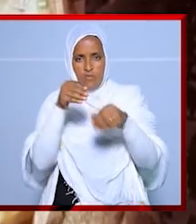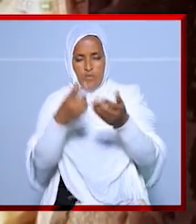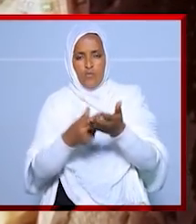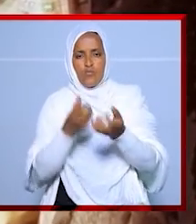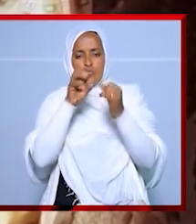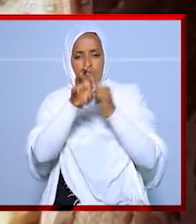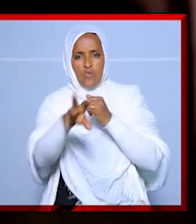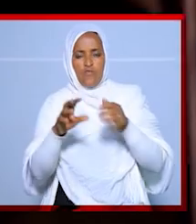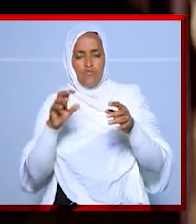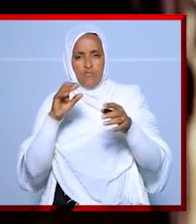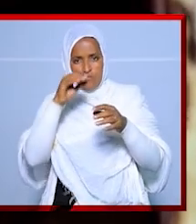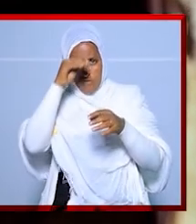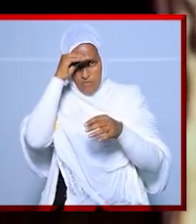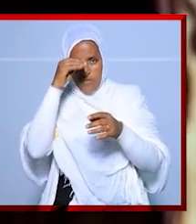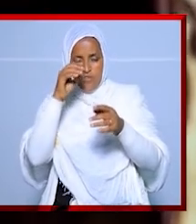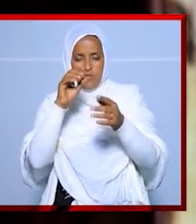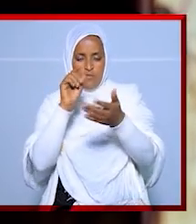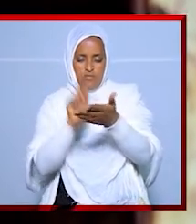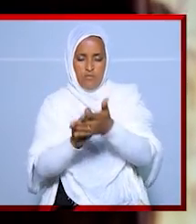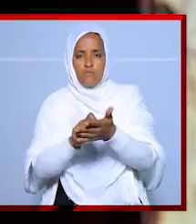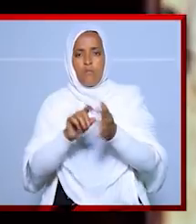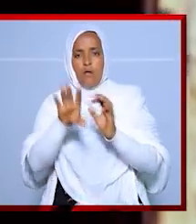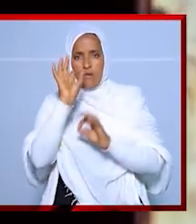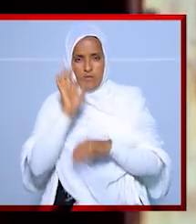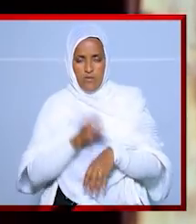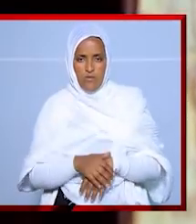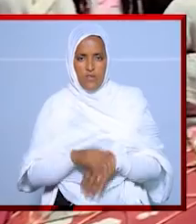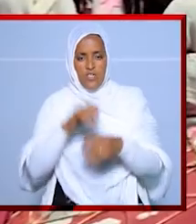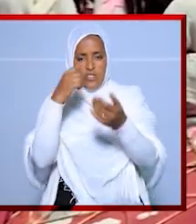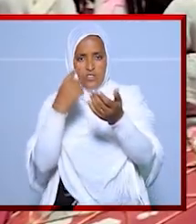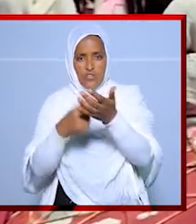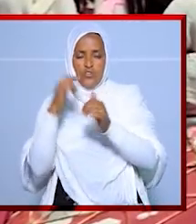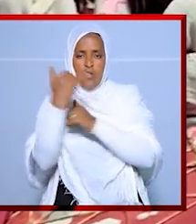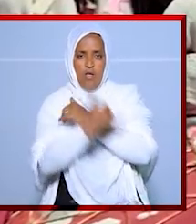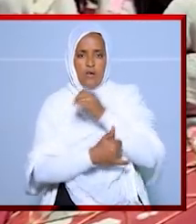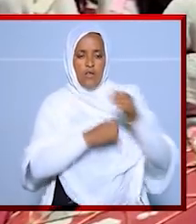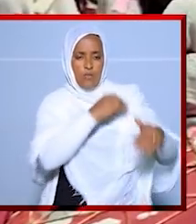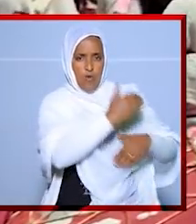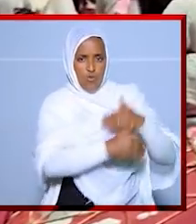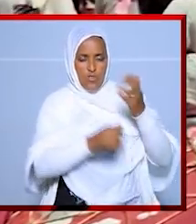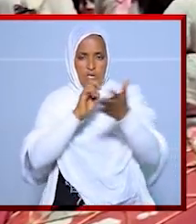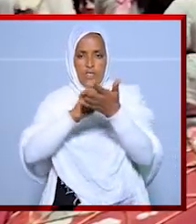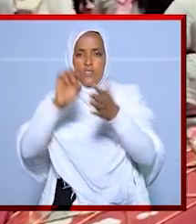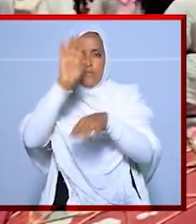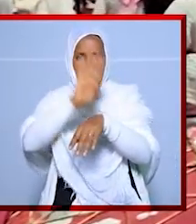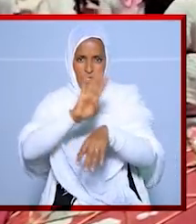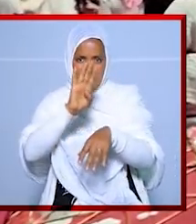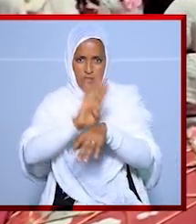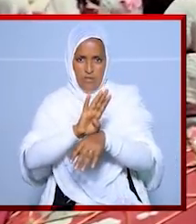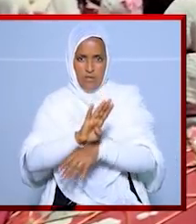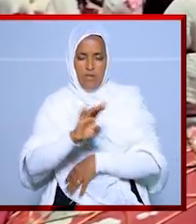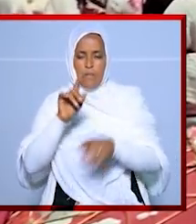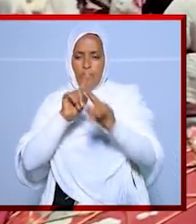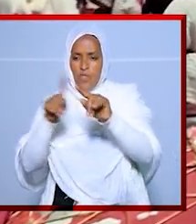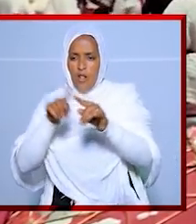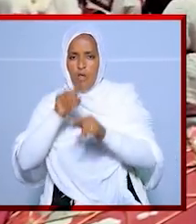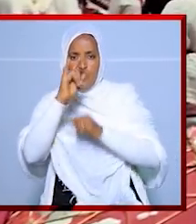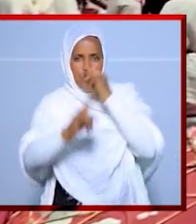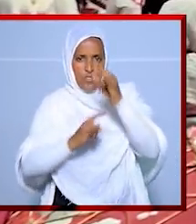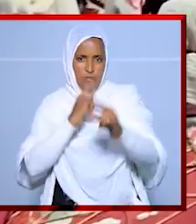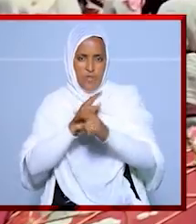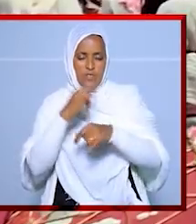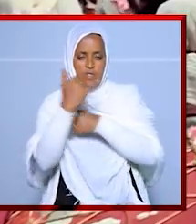ብዙዎች የዘርፉ ምሁራን በስራቸው አስፍረው እናገኛለን። ይህቺ የአገር ባለውለታ ቅዱስ ቤተክርስቲያን